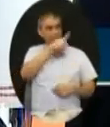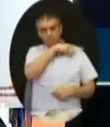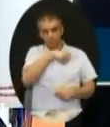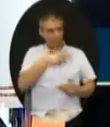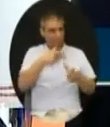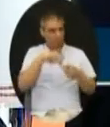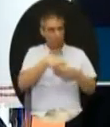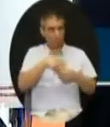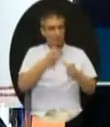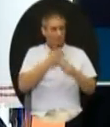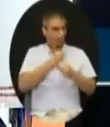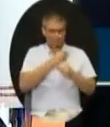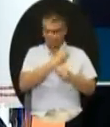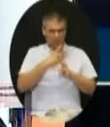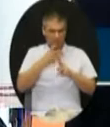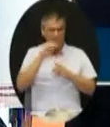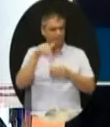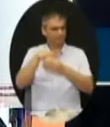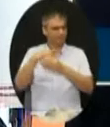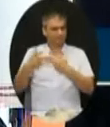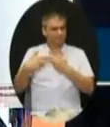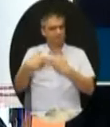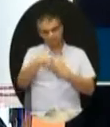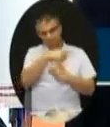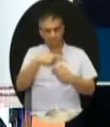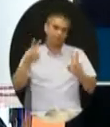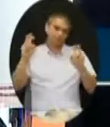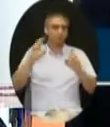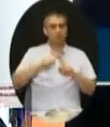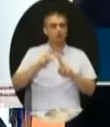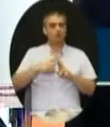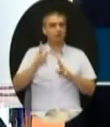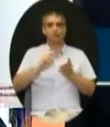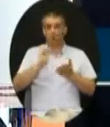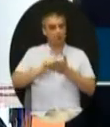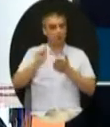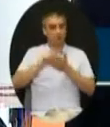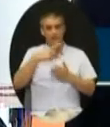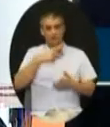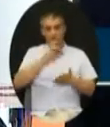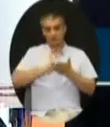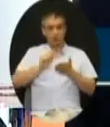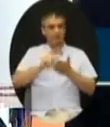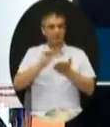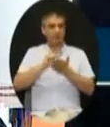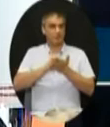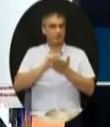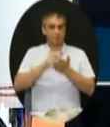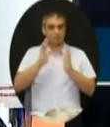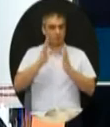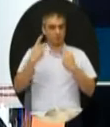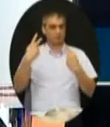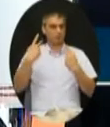ואחרים בלייבור, וגם לא בלייבור, גם בחוגים שמקורבים שהם כביכול אפוליטיים, והם כותבים כל יום בגארדיאן, והם כותבים בעיתונים שהם מאוד